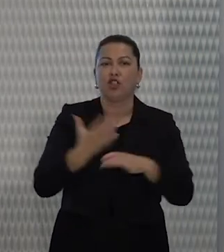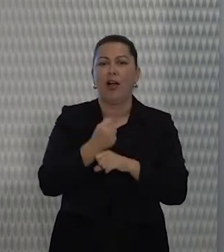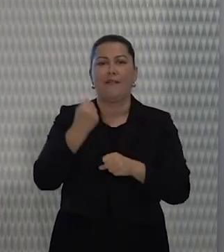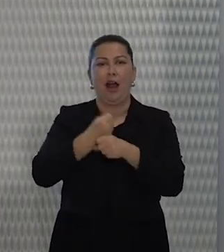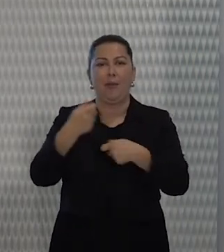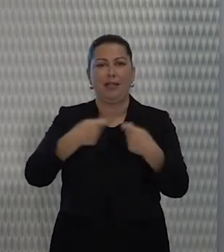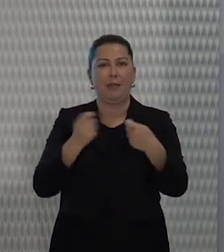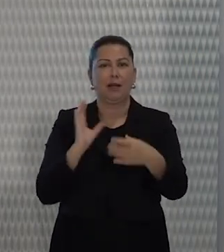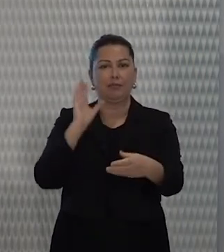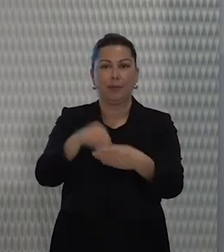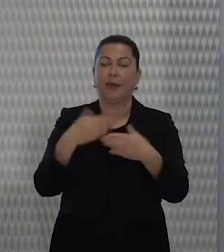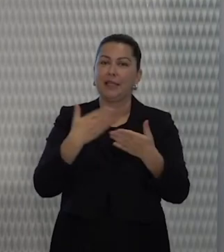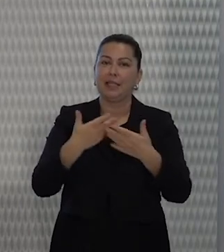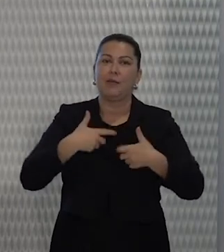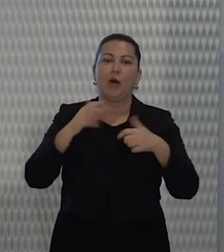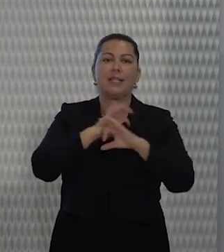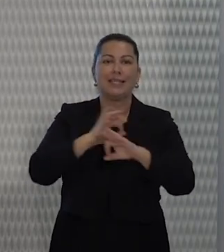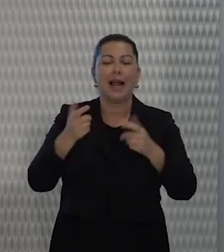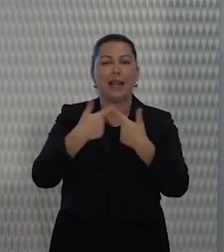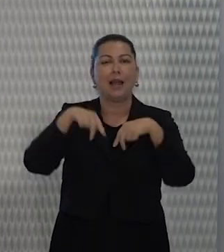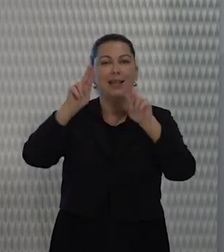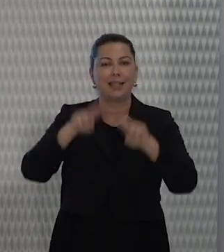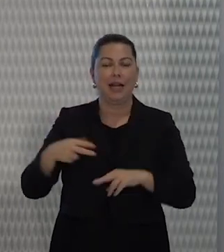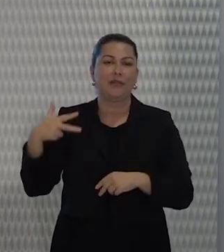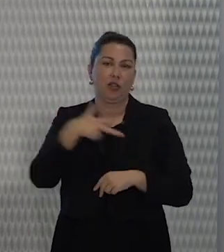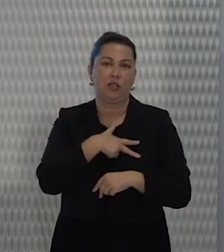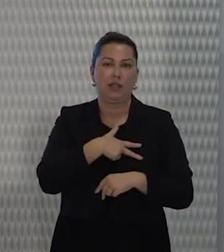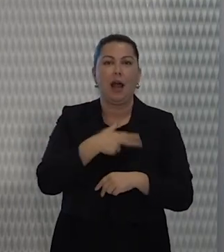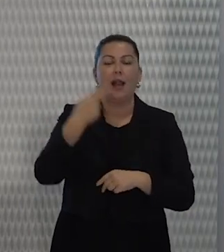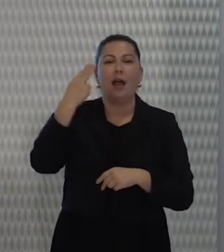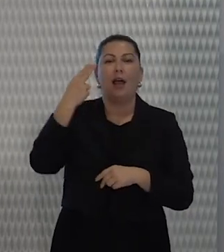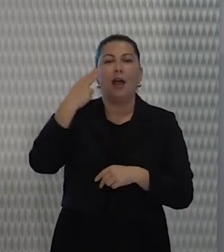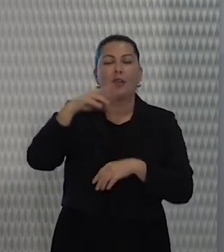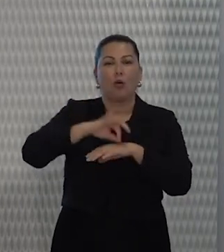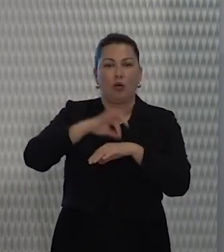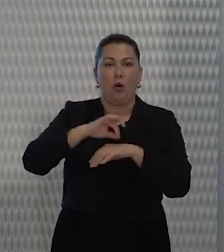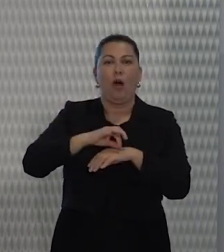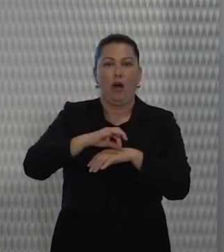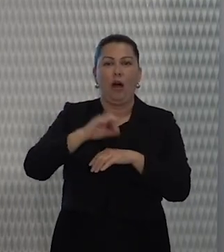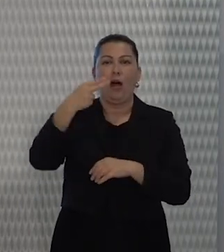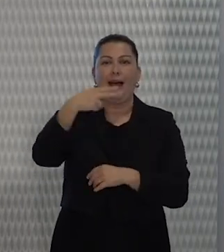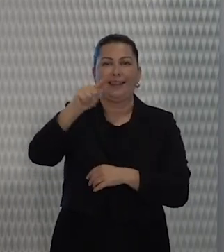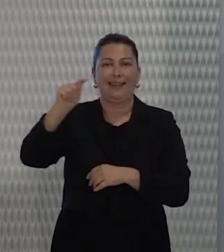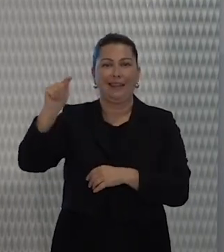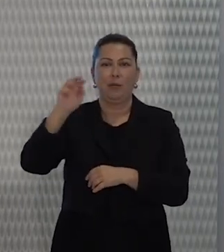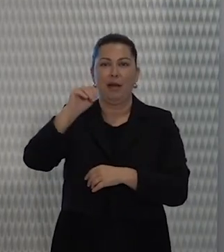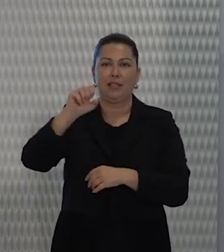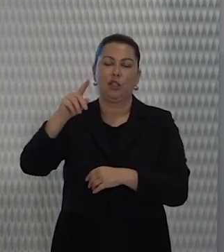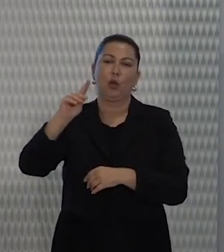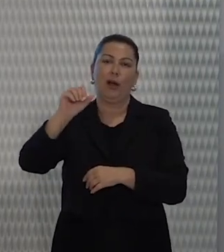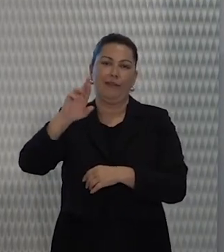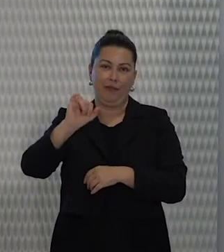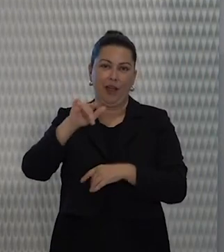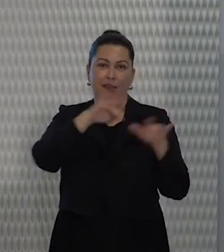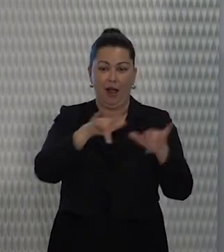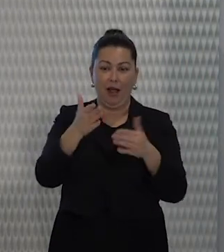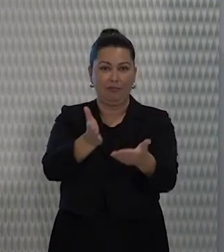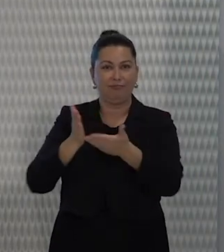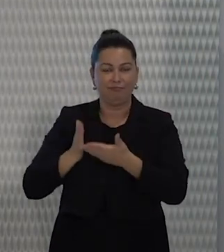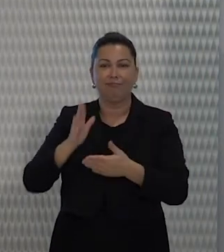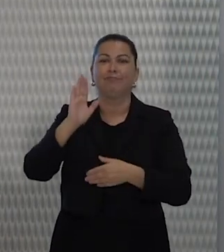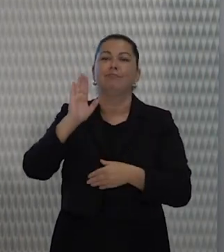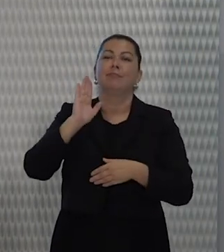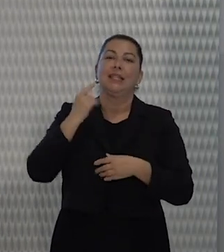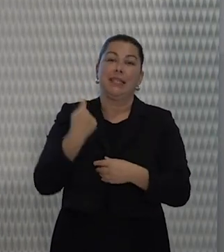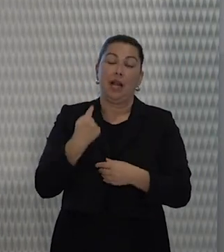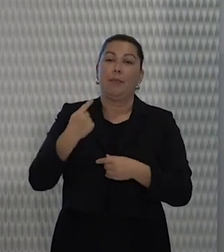jetzt sehr, dass wir den Landesrat für Soziales, Dr. Wolfgang Hartmannsdorfer, bei uns haben und ihn auch gleich nach vorne begrüßen dürfen. Er ist nämlich